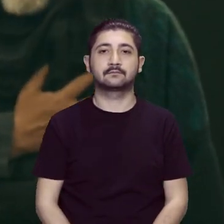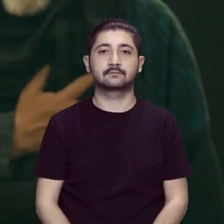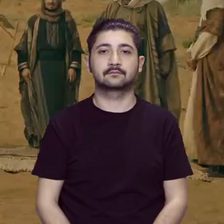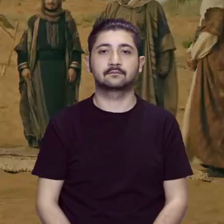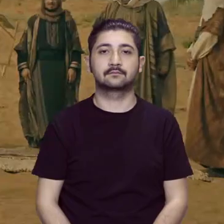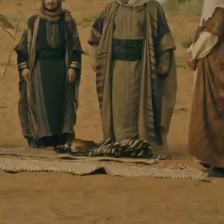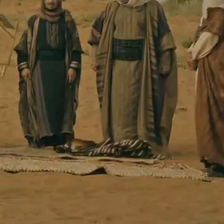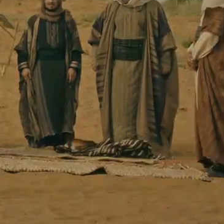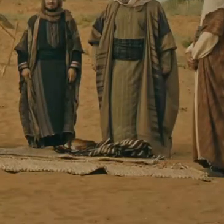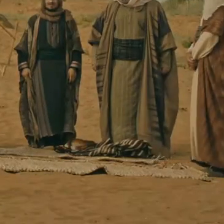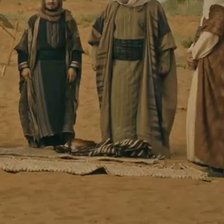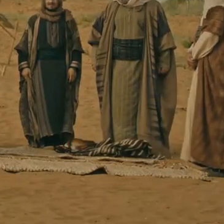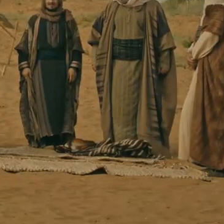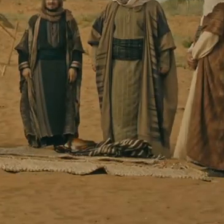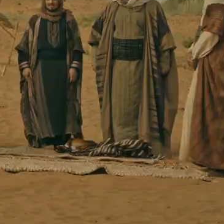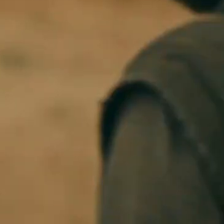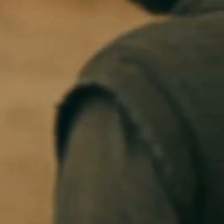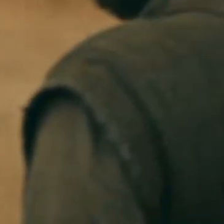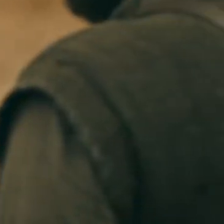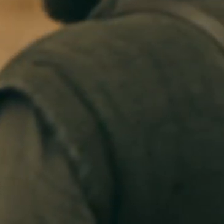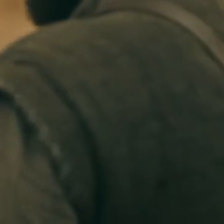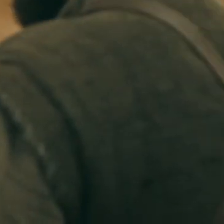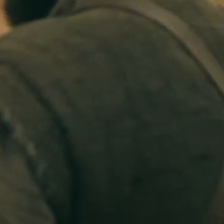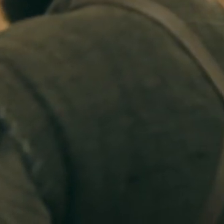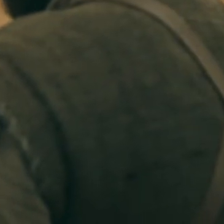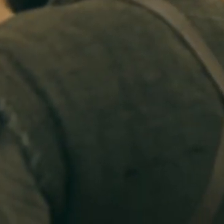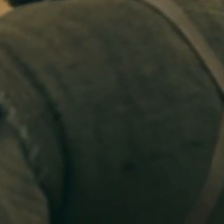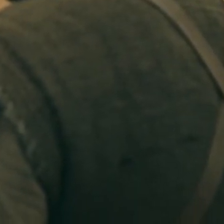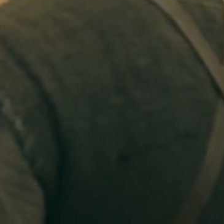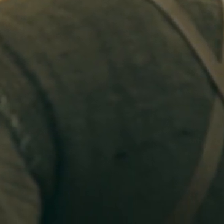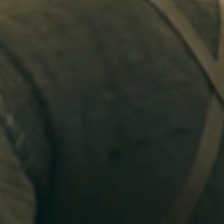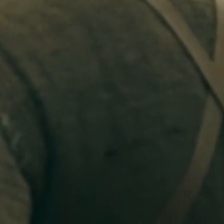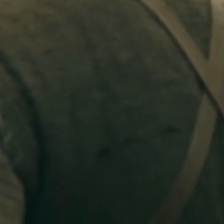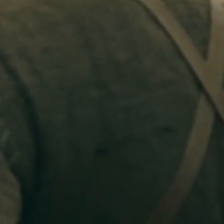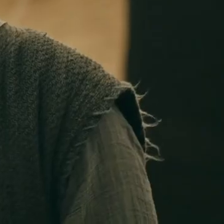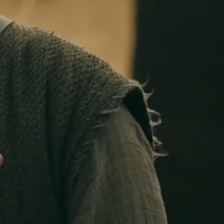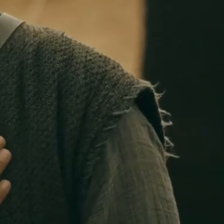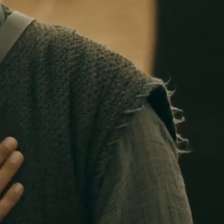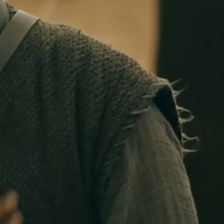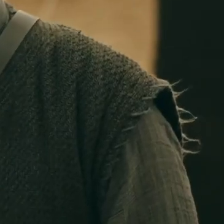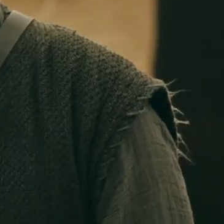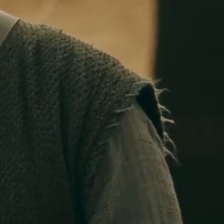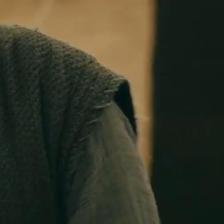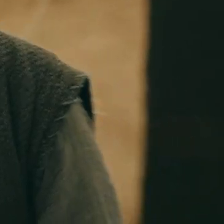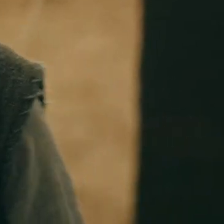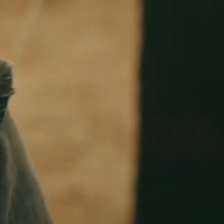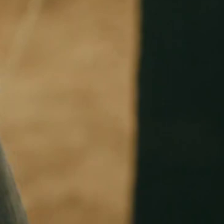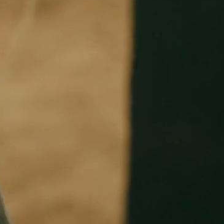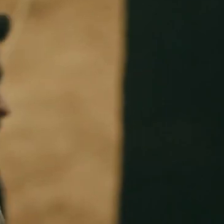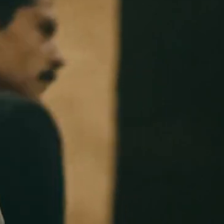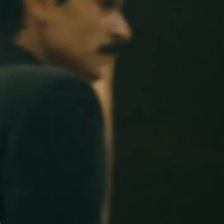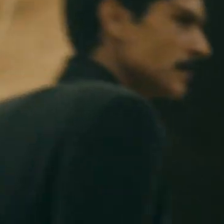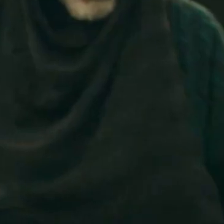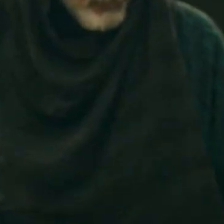Ömer elini kalbine götürüp başını öne eğdi. Ali kafa sallayarak Mevlüt'e yanaşıp göğsünü patpatladı.